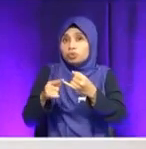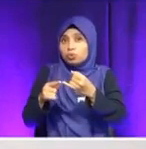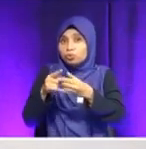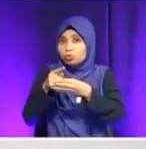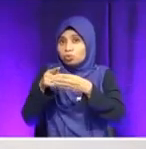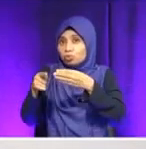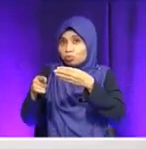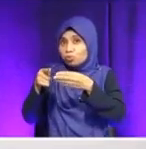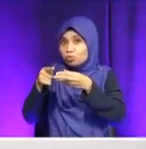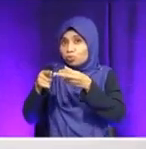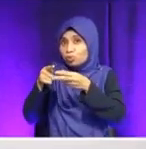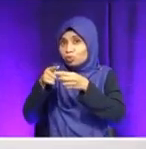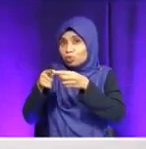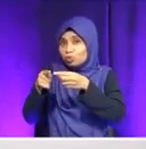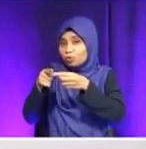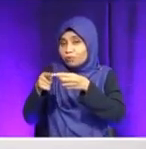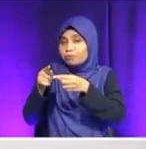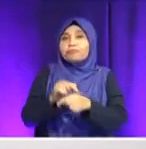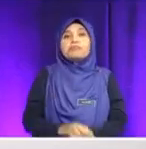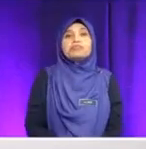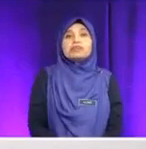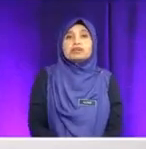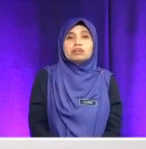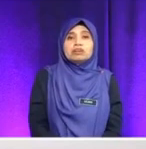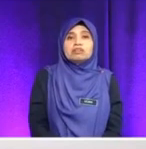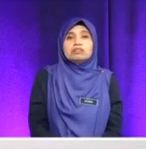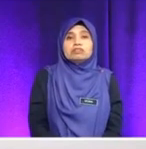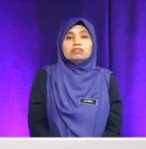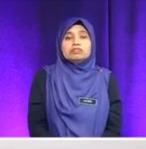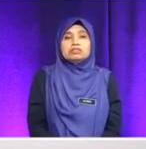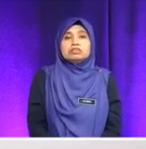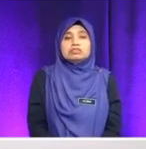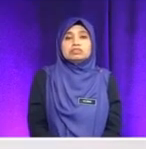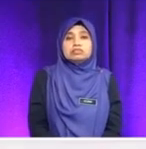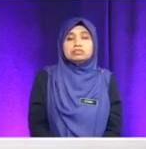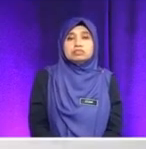Oh, lipat daripada bawah cikgu? Ya, kemudian terbalikkan. Terbalikkan dia.